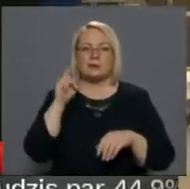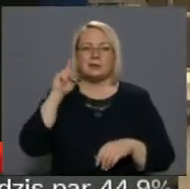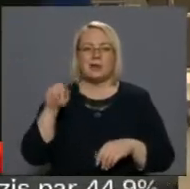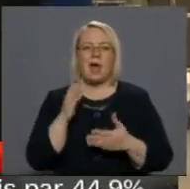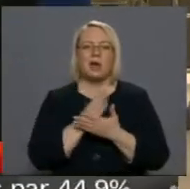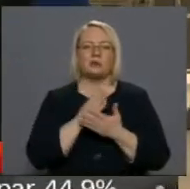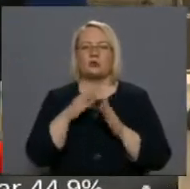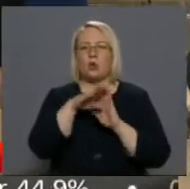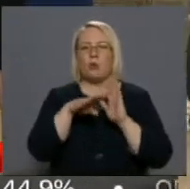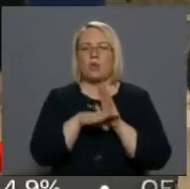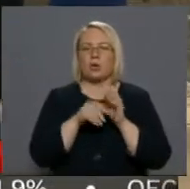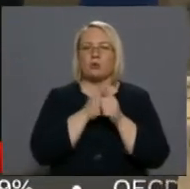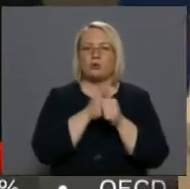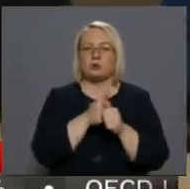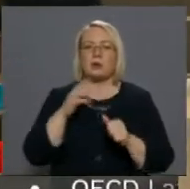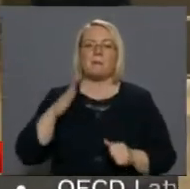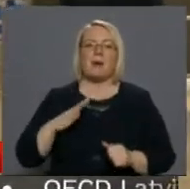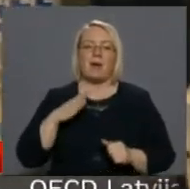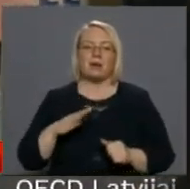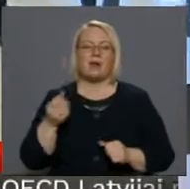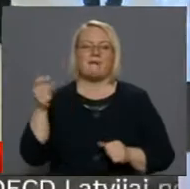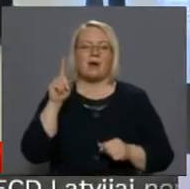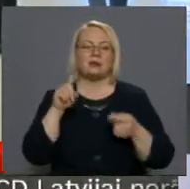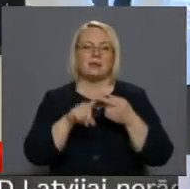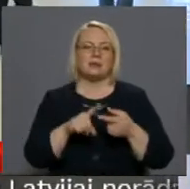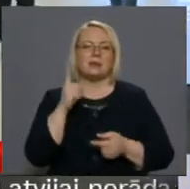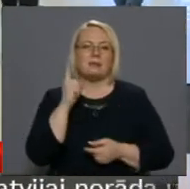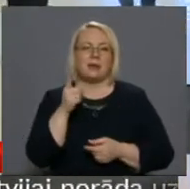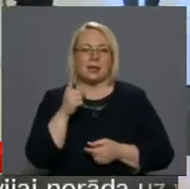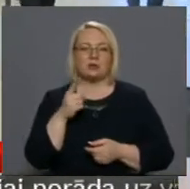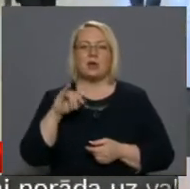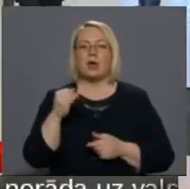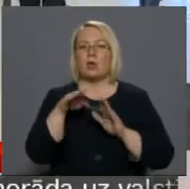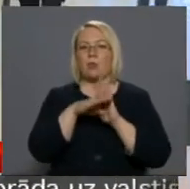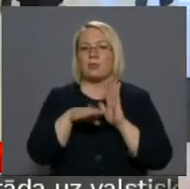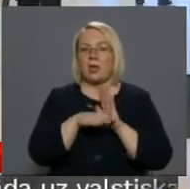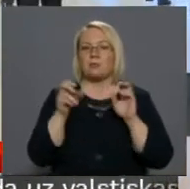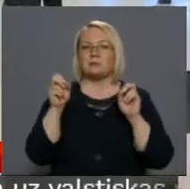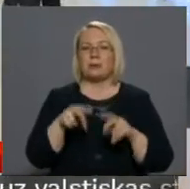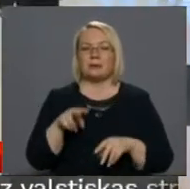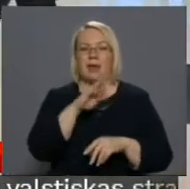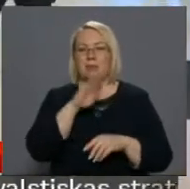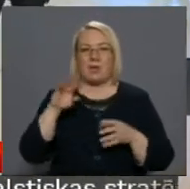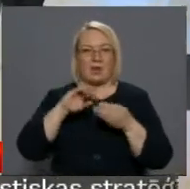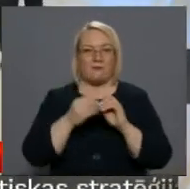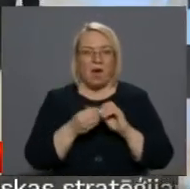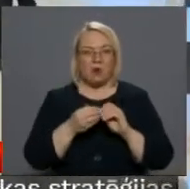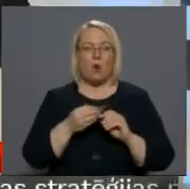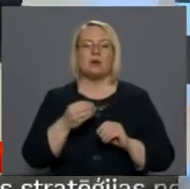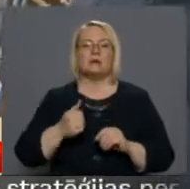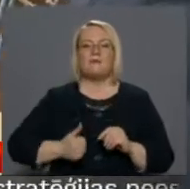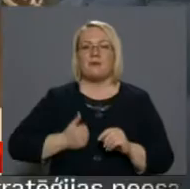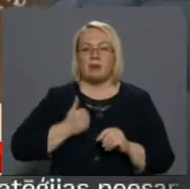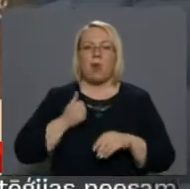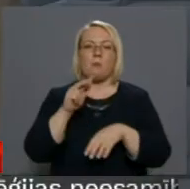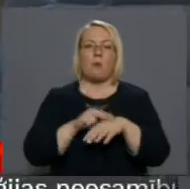esošā noteikuma uzraudzība pagaidām vairāk saistīta ar brīdināšanu. Ja noteikumi apzināti netiks ievēroti, juridiskām personām